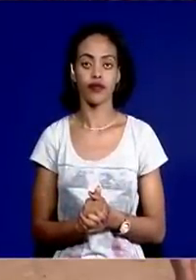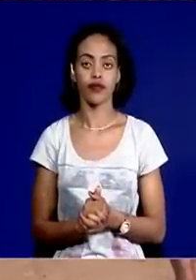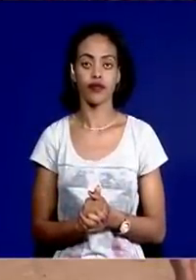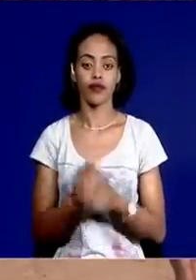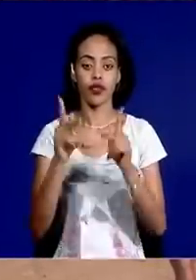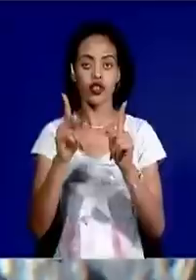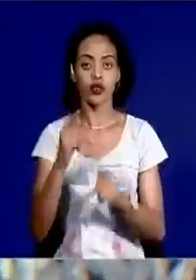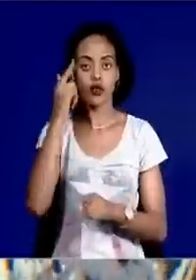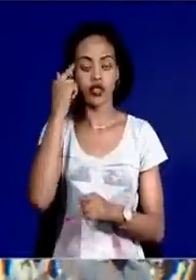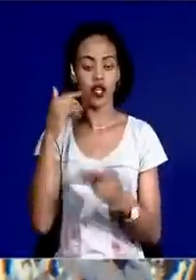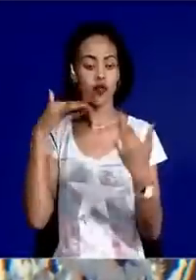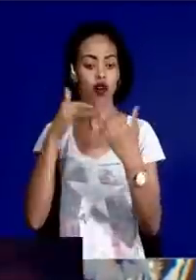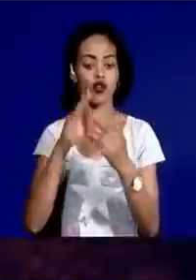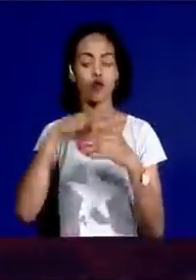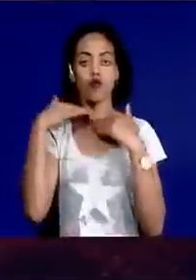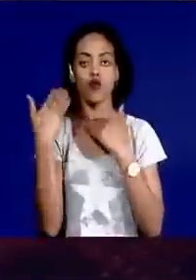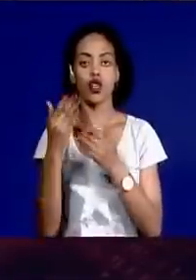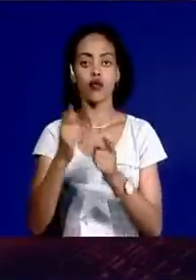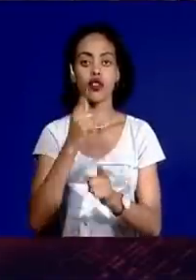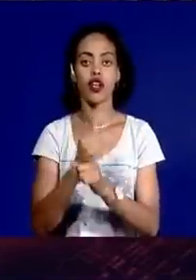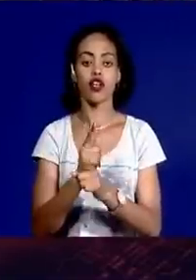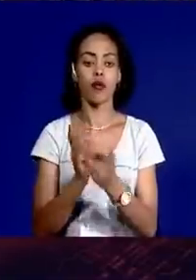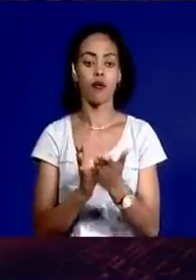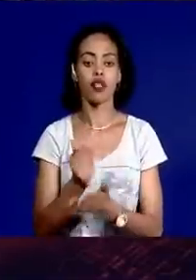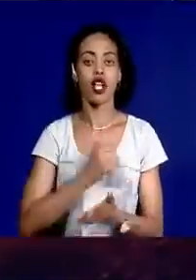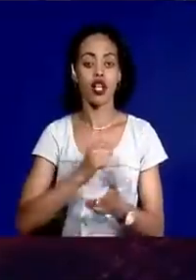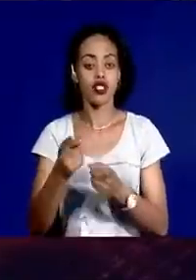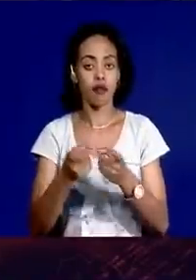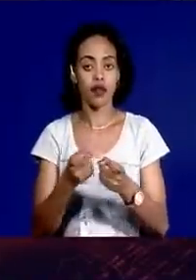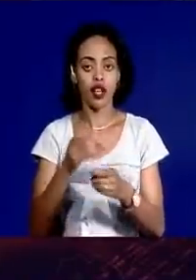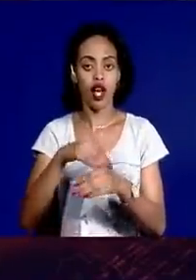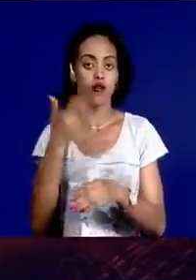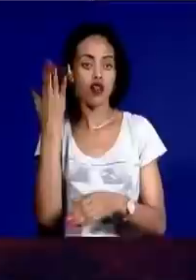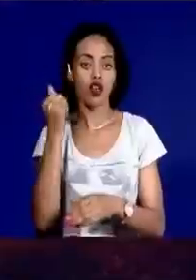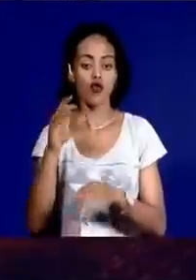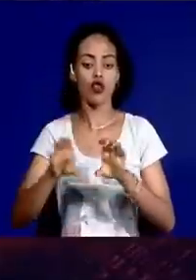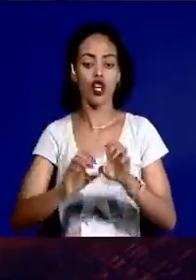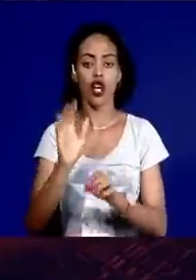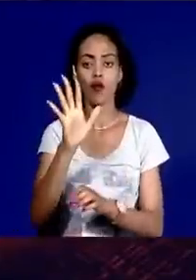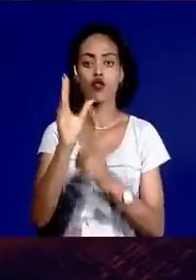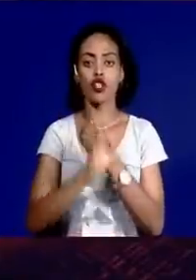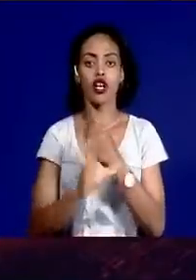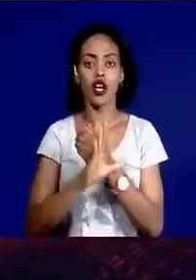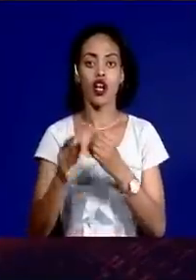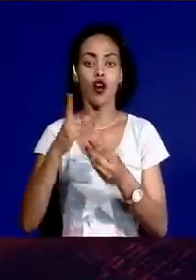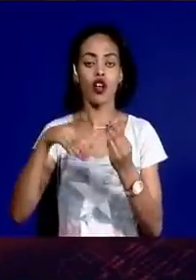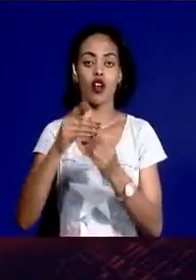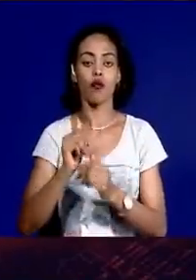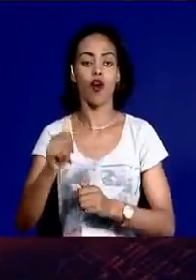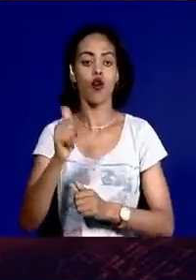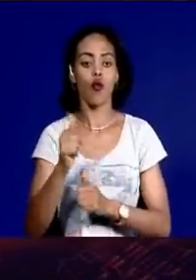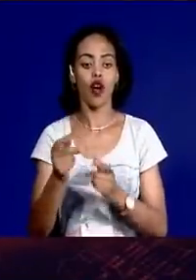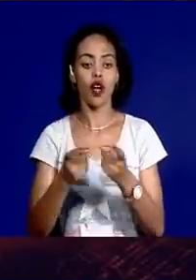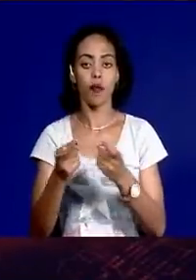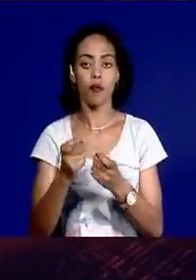حزب تقرأي بقالسون مسوعتون بزرقاقصو مثل عرسة محدرام أبيز حلفوز تغير حموش تهاقراون كلاون مرصاتات بعلبو بعلون كم